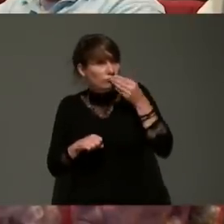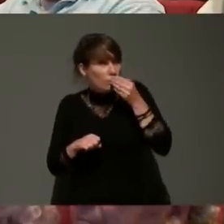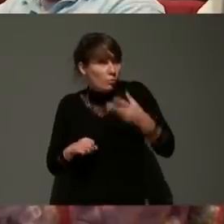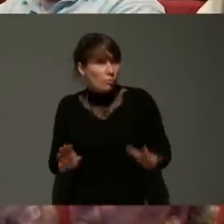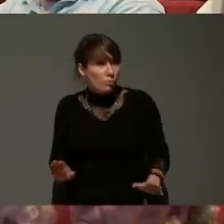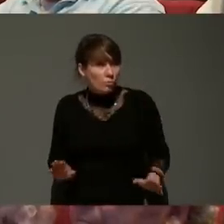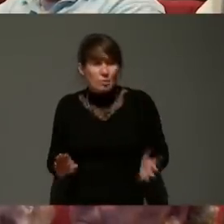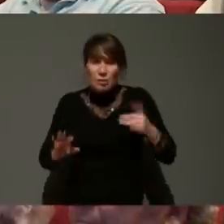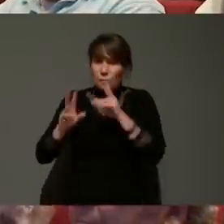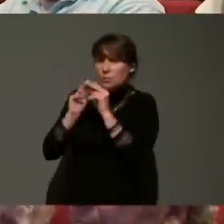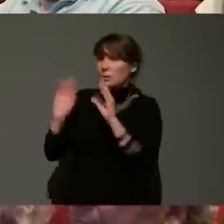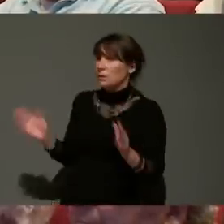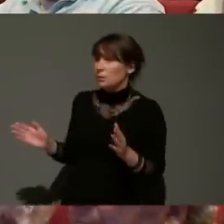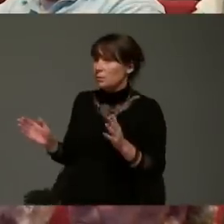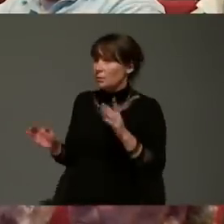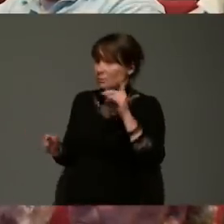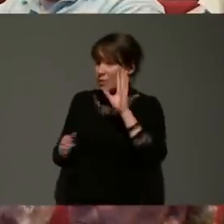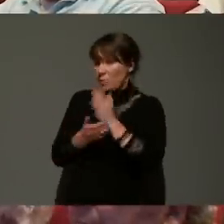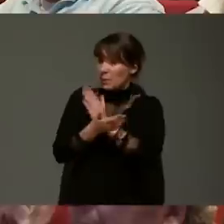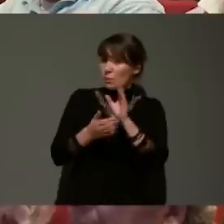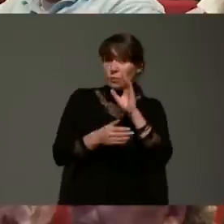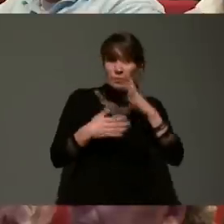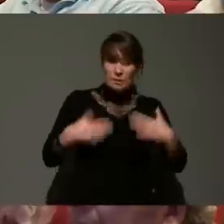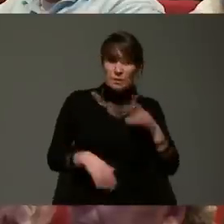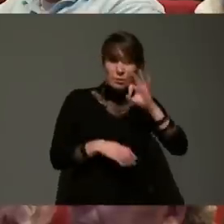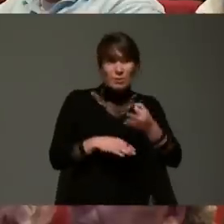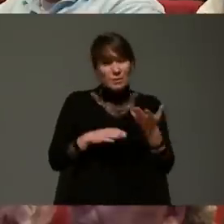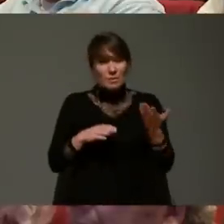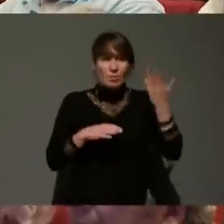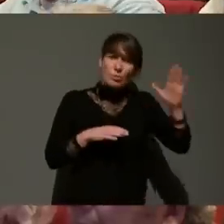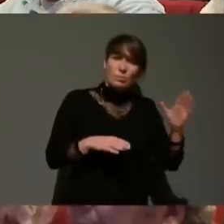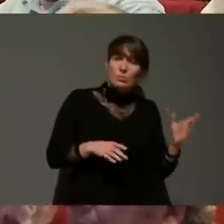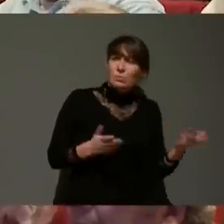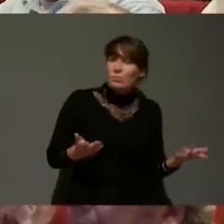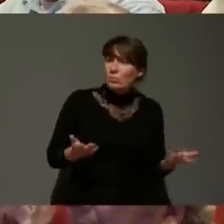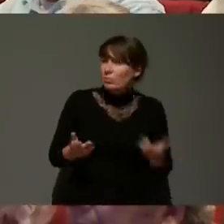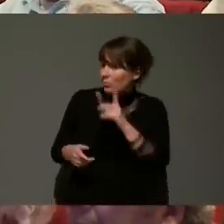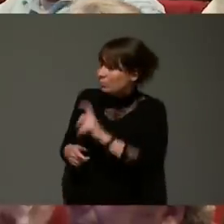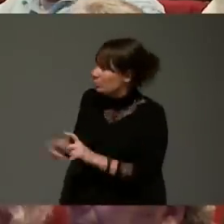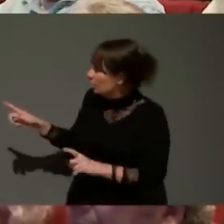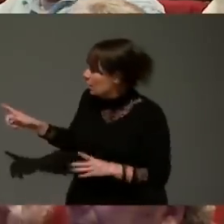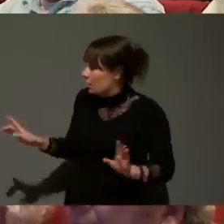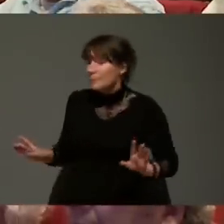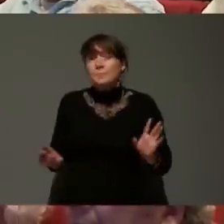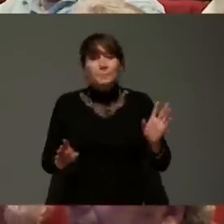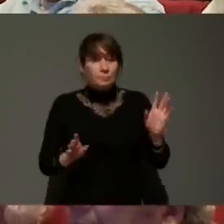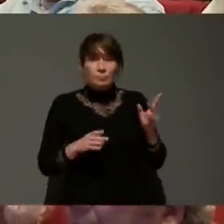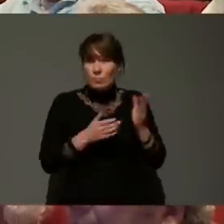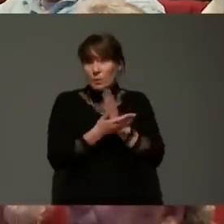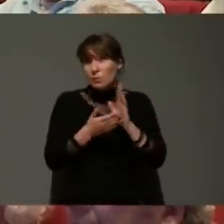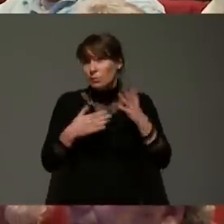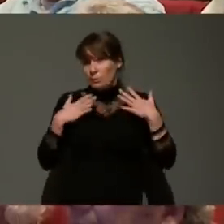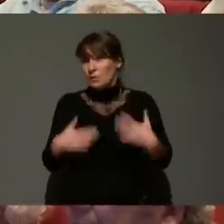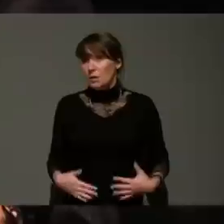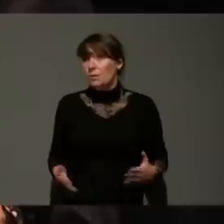Je sais pas, comment ça s'explique ? C'est pas que de la préparation physique, je pense. Non, il y a la préparation